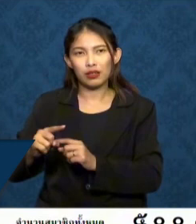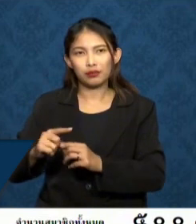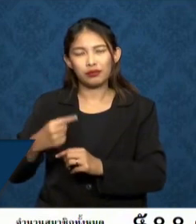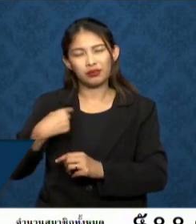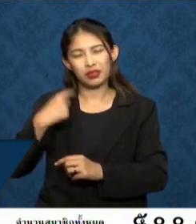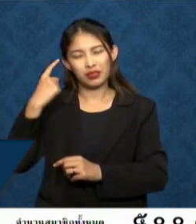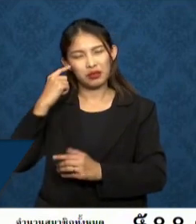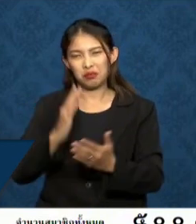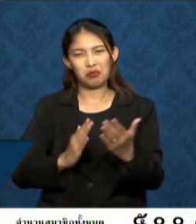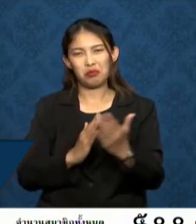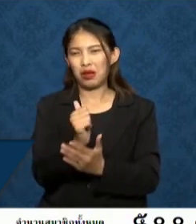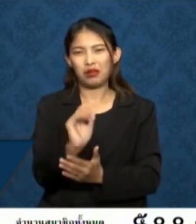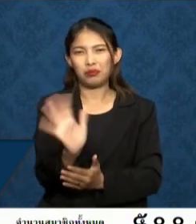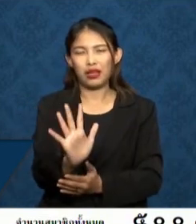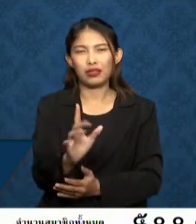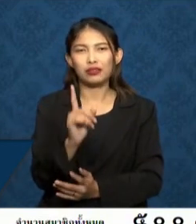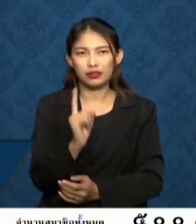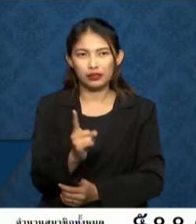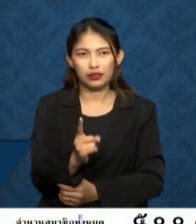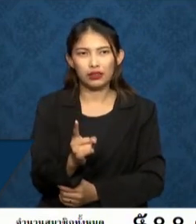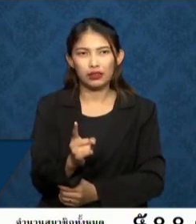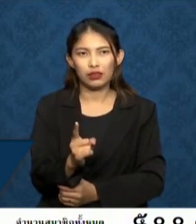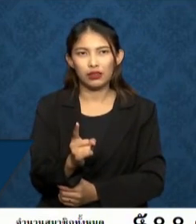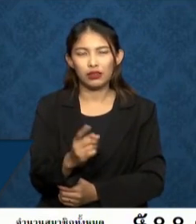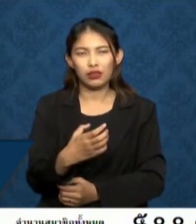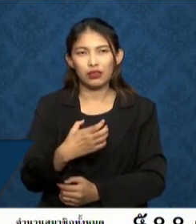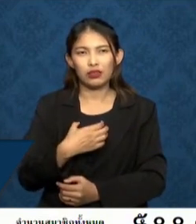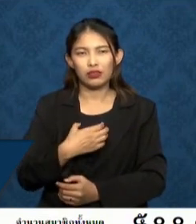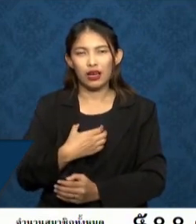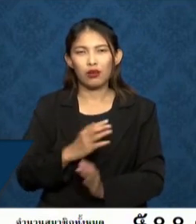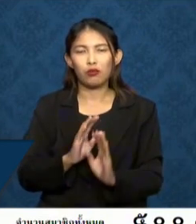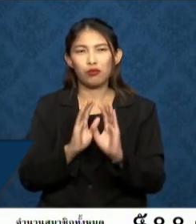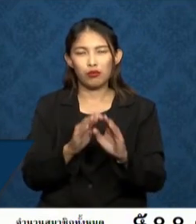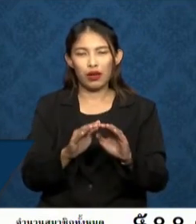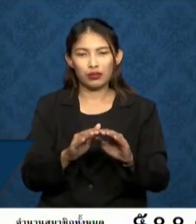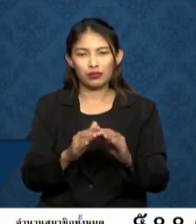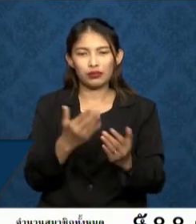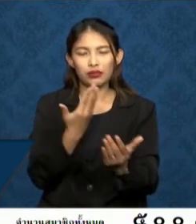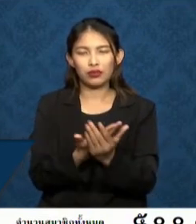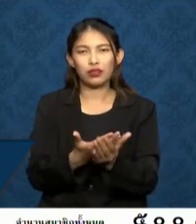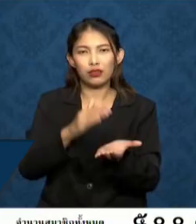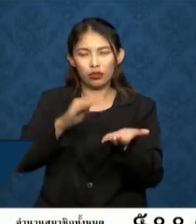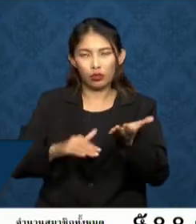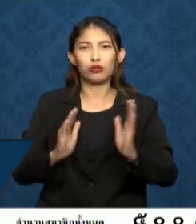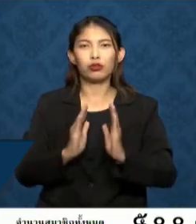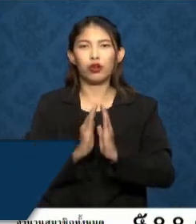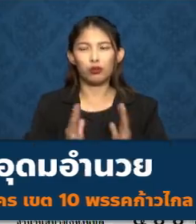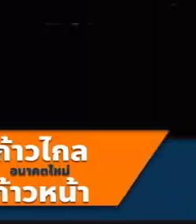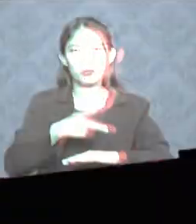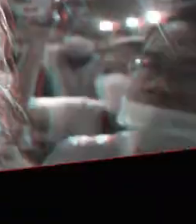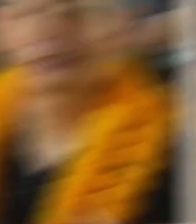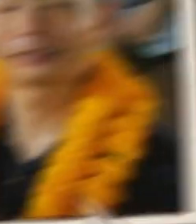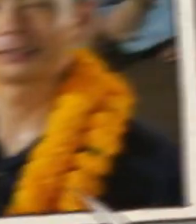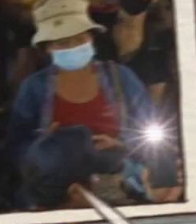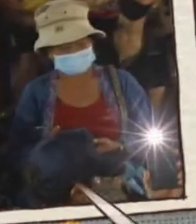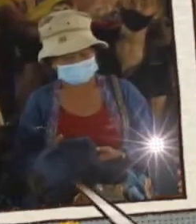ไม่สามารถผ่านไปได้จริงๆครับท่านประธานในส่วนนี้ยังขอให้มีการปรับลดลงครับขอบพระคุณครับท่านประธาน